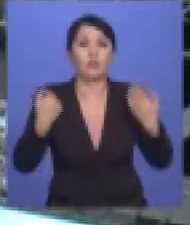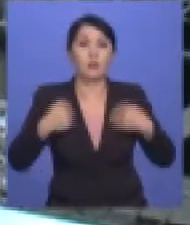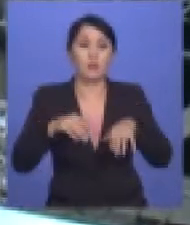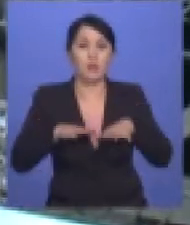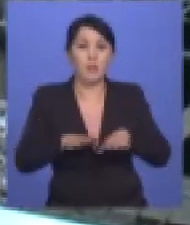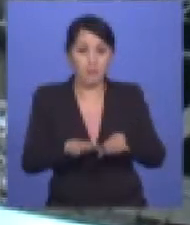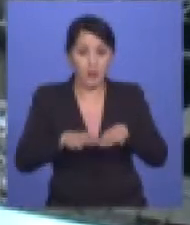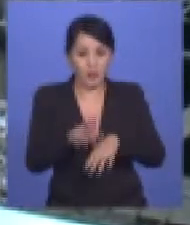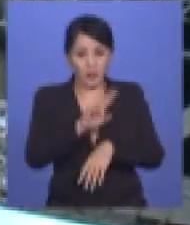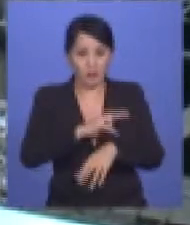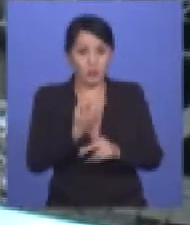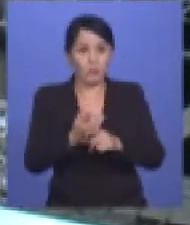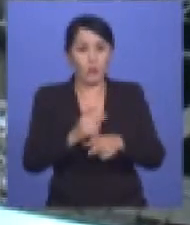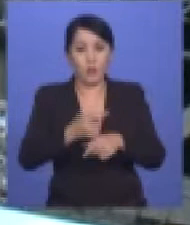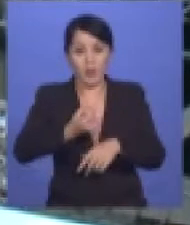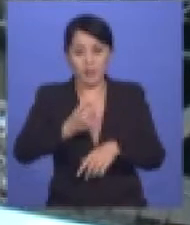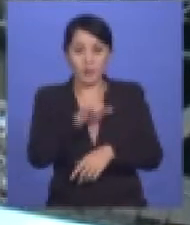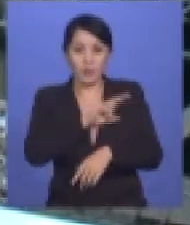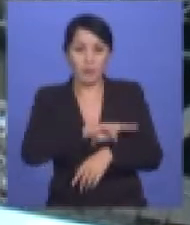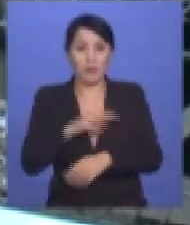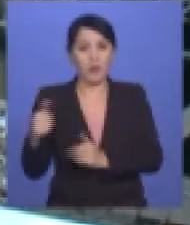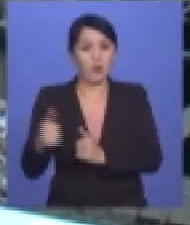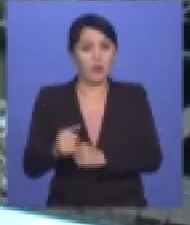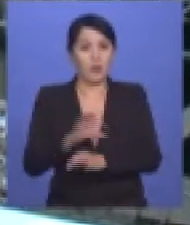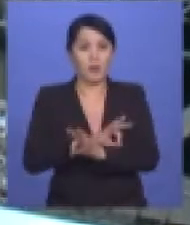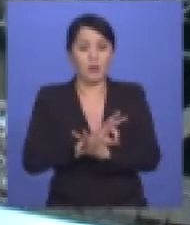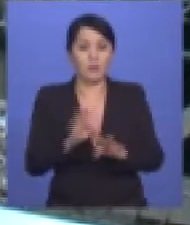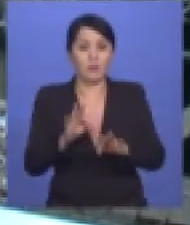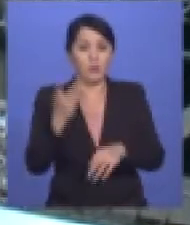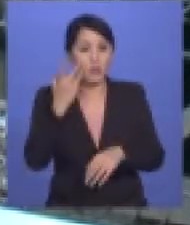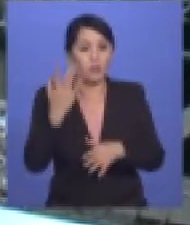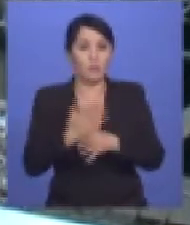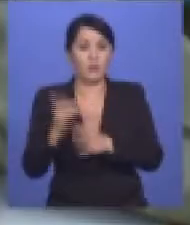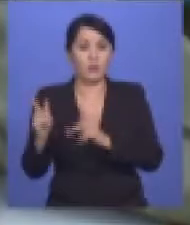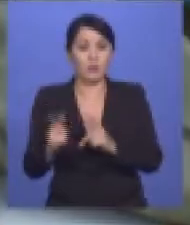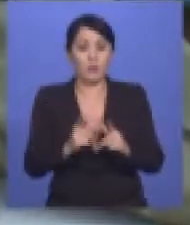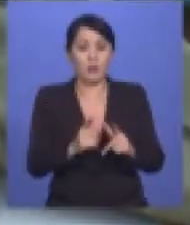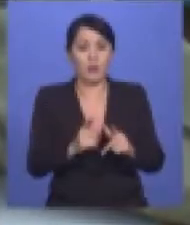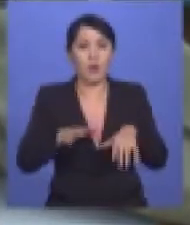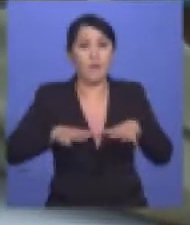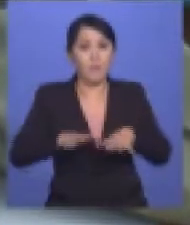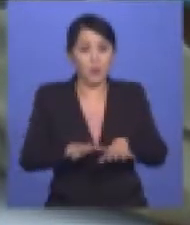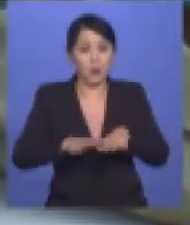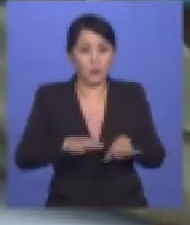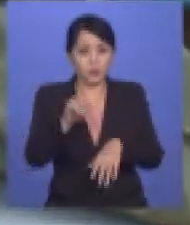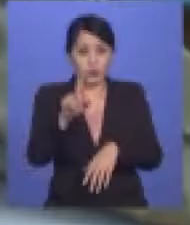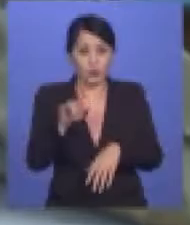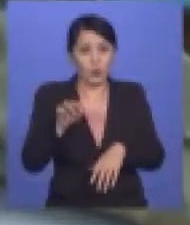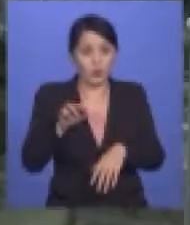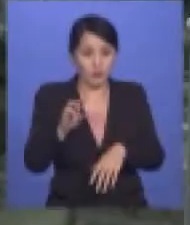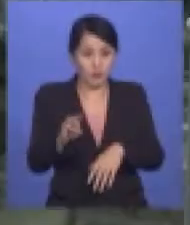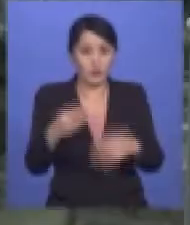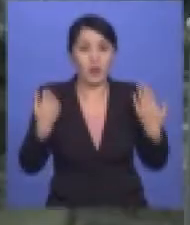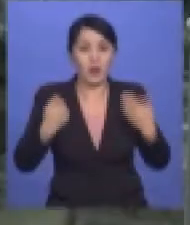тігіп жатырмыз. Жұмысым өзіме ұнайды. Мұндағы әріптестерім де жақсы, әрдайым көмектесуге дайын тұрады. Фабрика жылына 100 мыңға жуық өнім